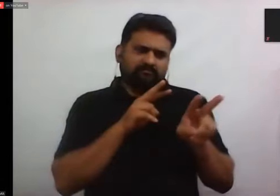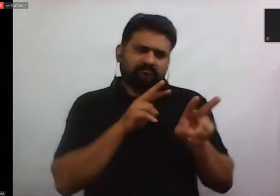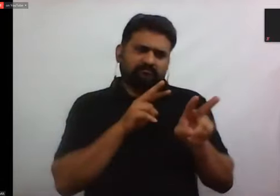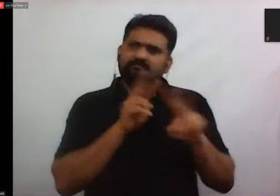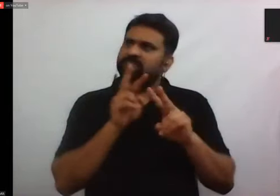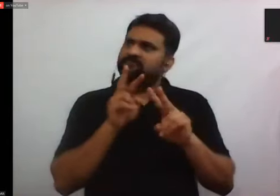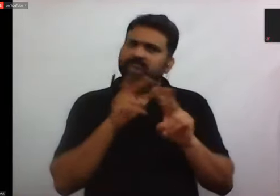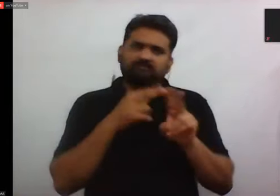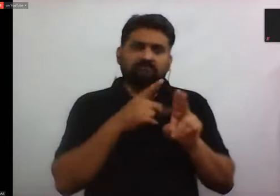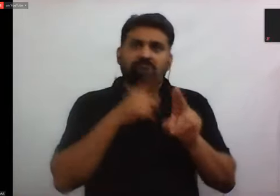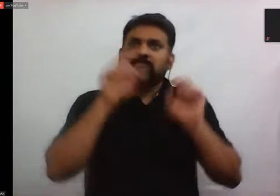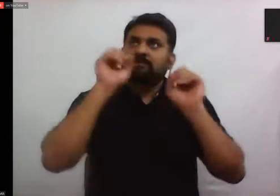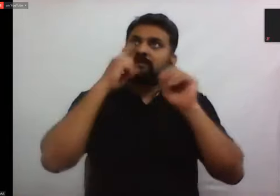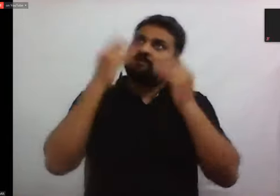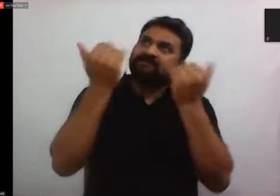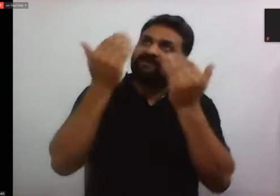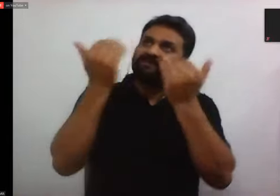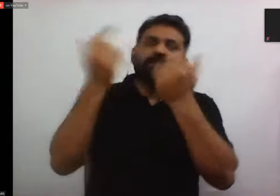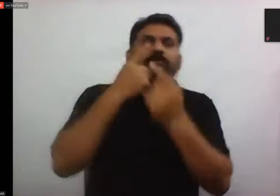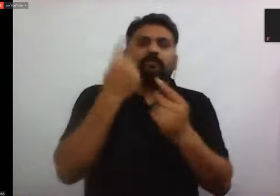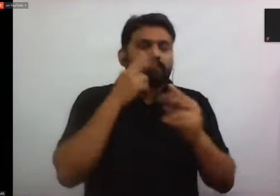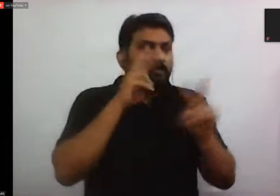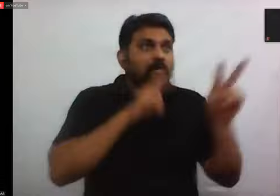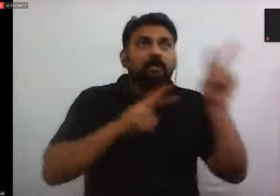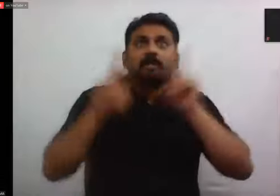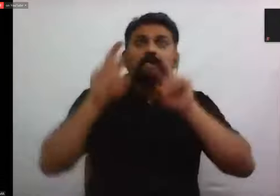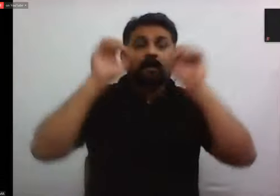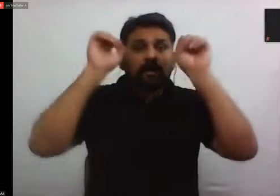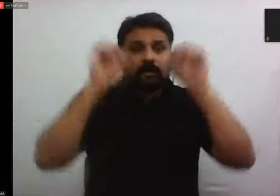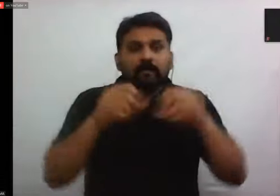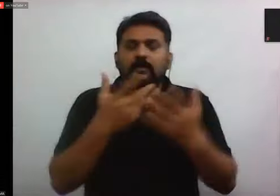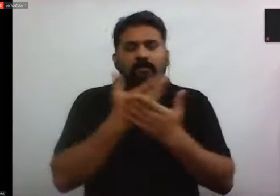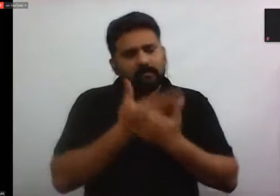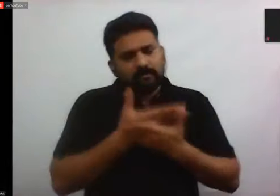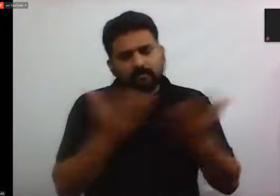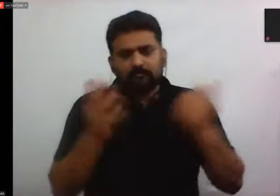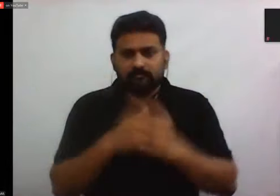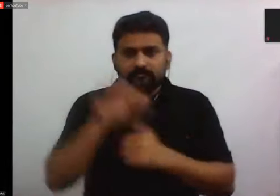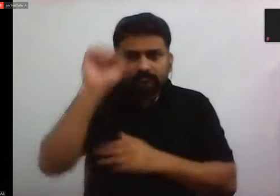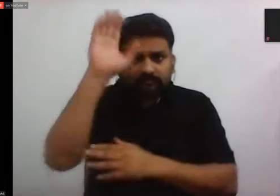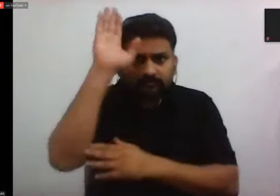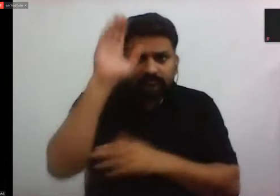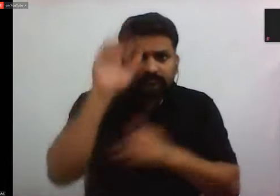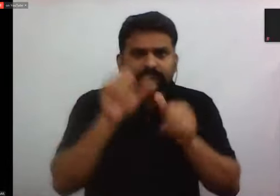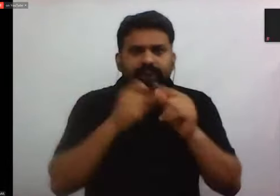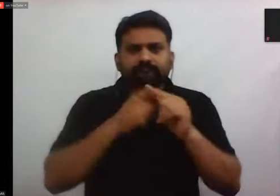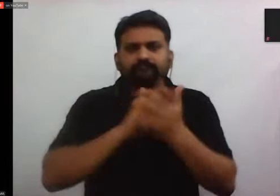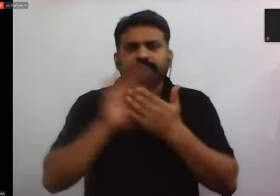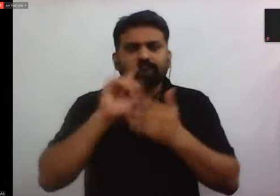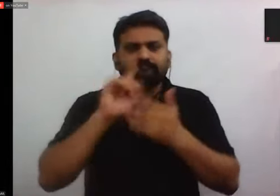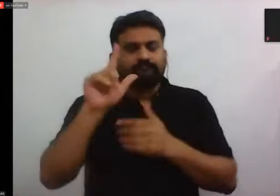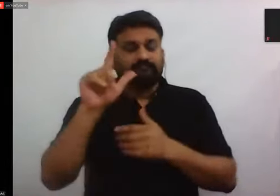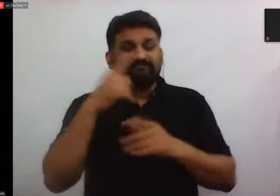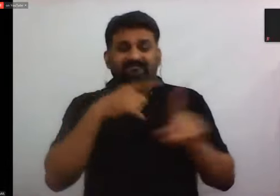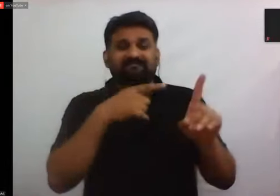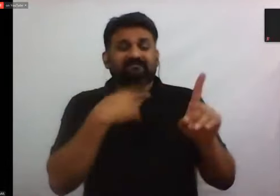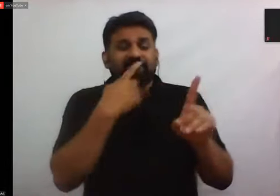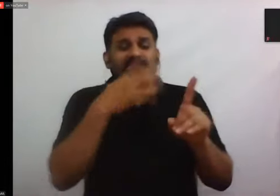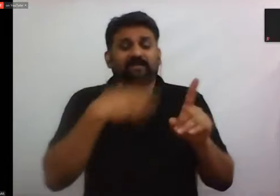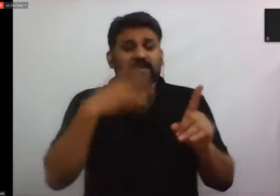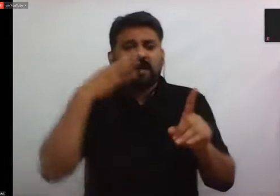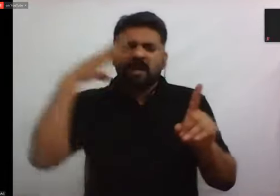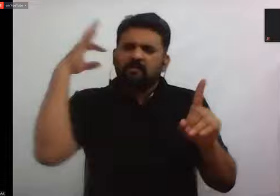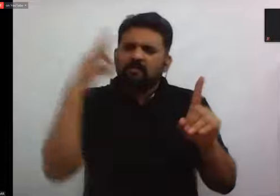can see. Can I add? Yes, Akhil. आई थिंक द बिग सबसे बड़ा फैक्टर जो है